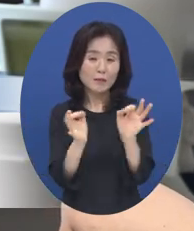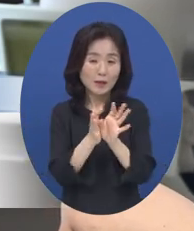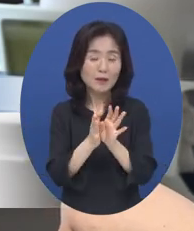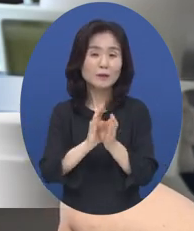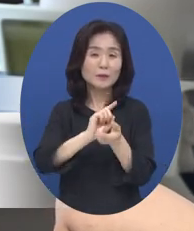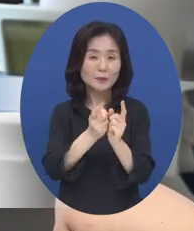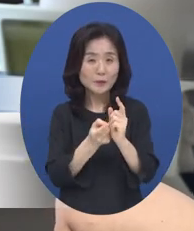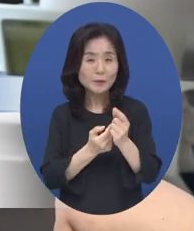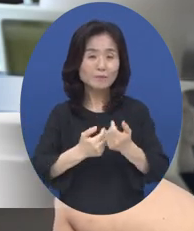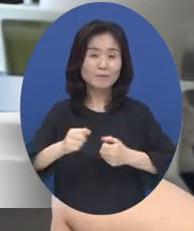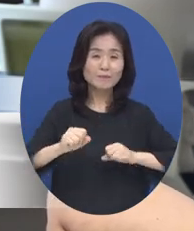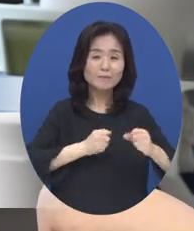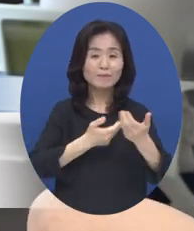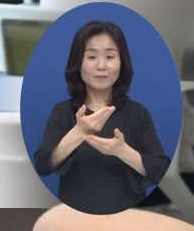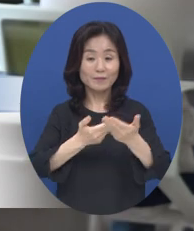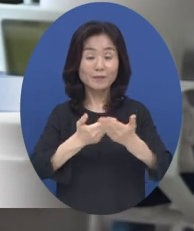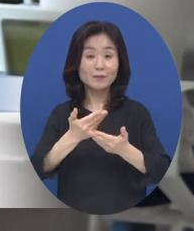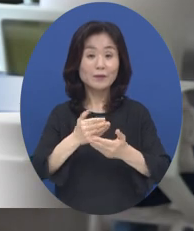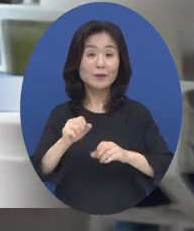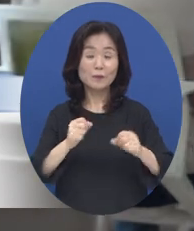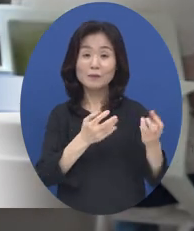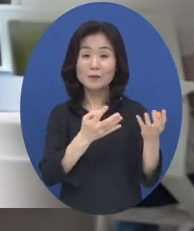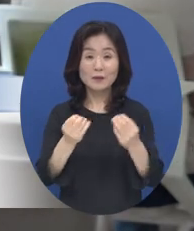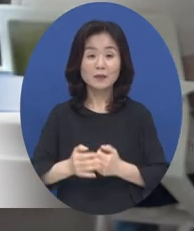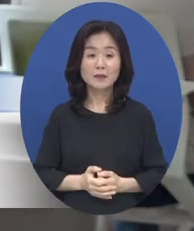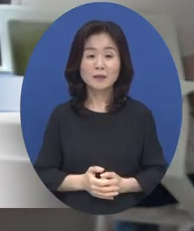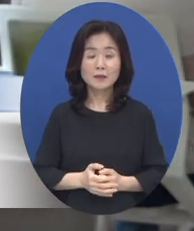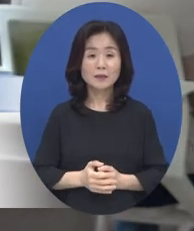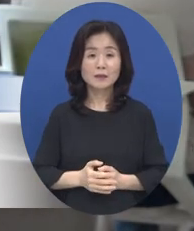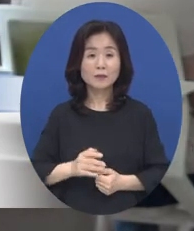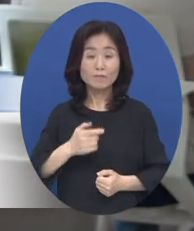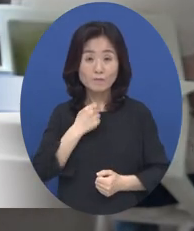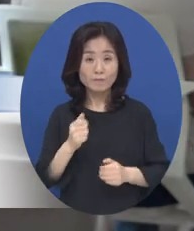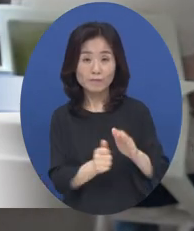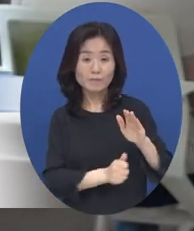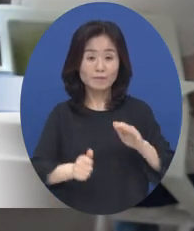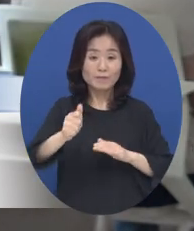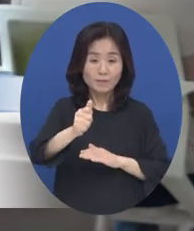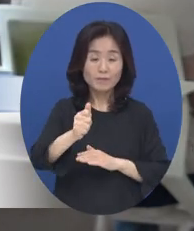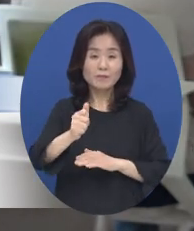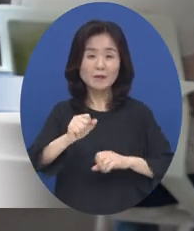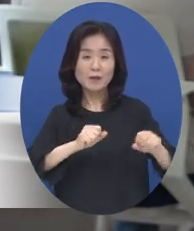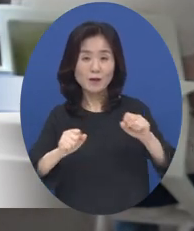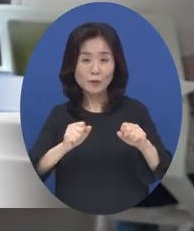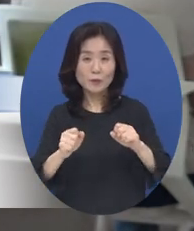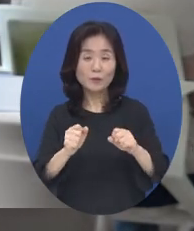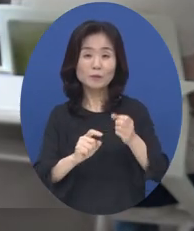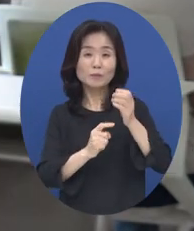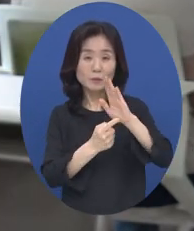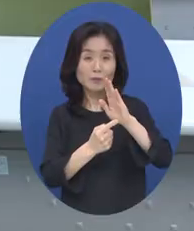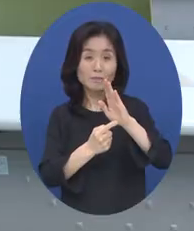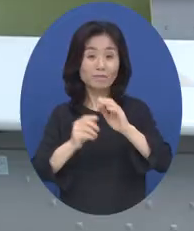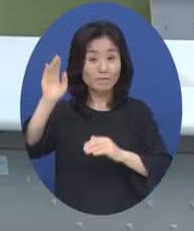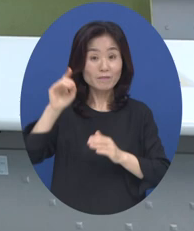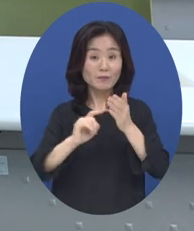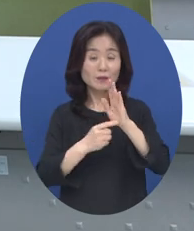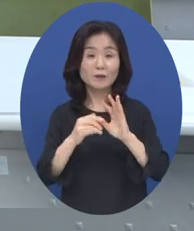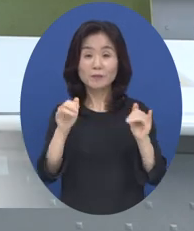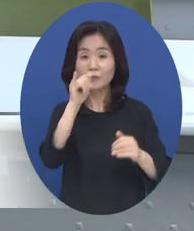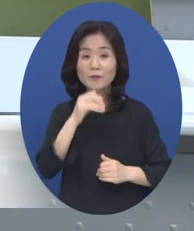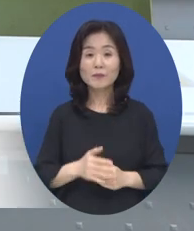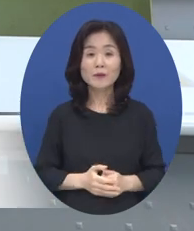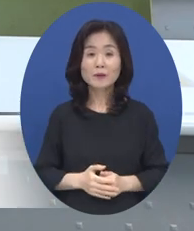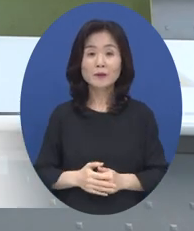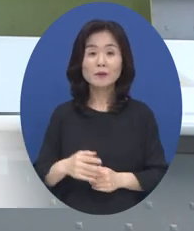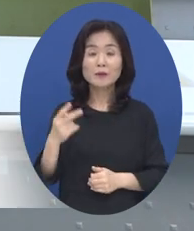풀어가면서 상호작용하는 것들을 많이 합니다. 그래서 주도적으로 나와서 막 하시고 발표도 꽤 하시는 분들이 있으시고.